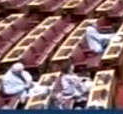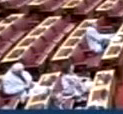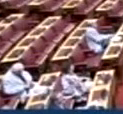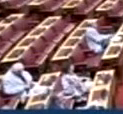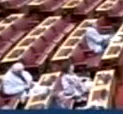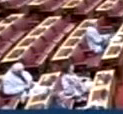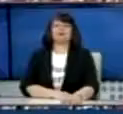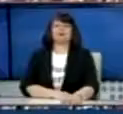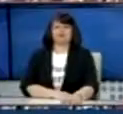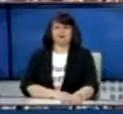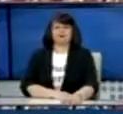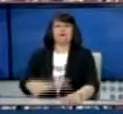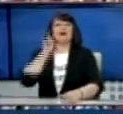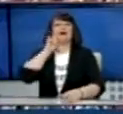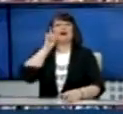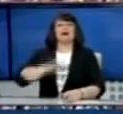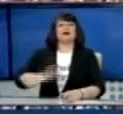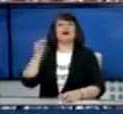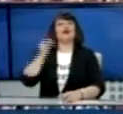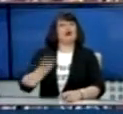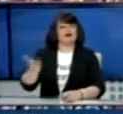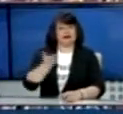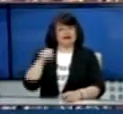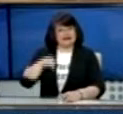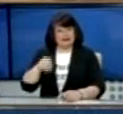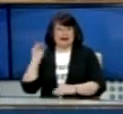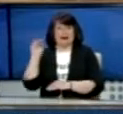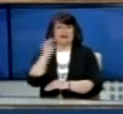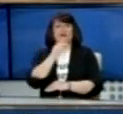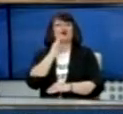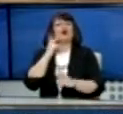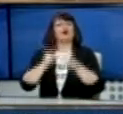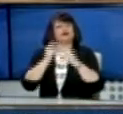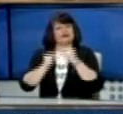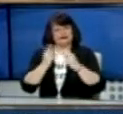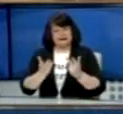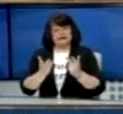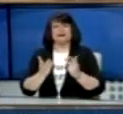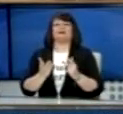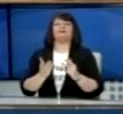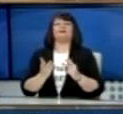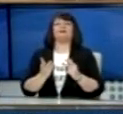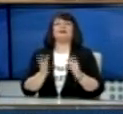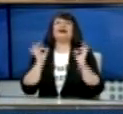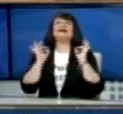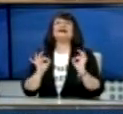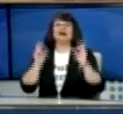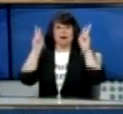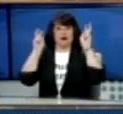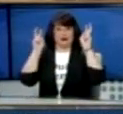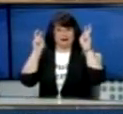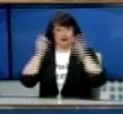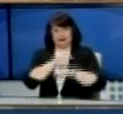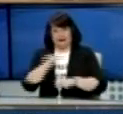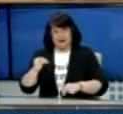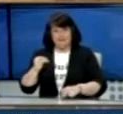Η οικονομία αναπτύσσεται και χάρη στην ανάπτυξη της ελληνικής οικονομίας έχουμε τη δυνατότητα σήμερα να μπορούμε να